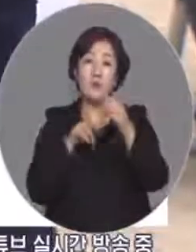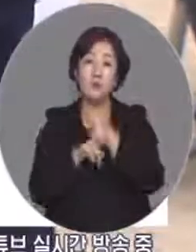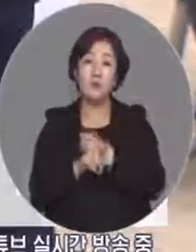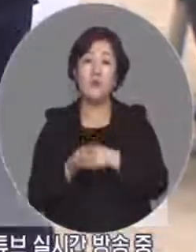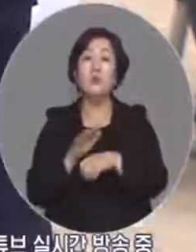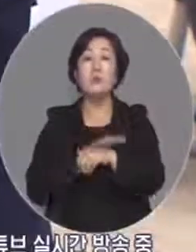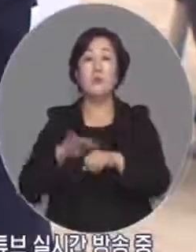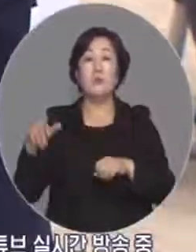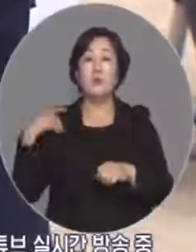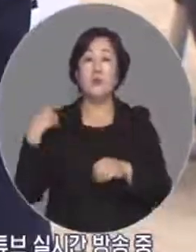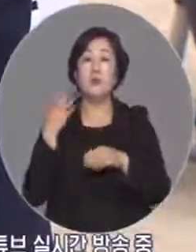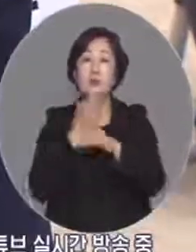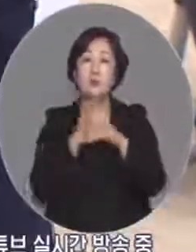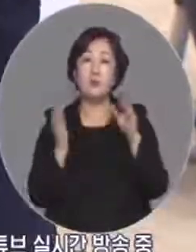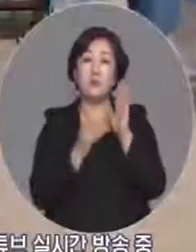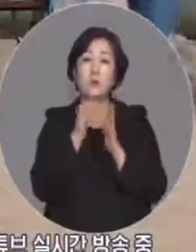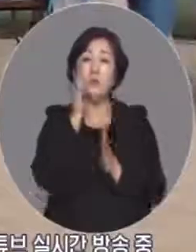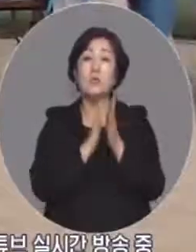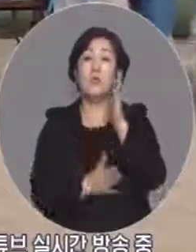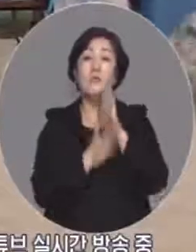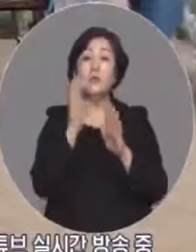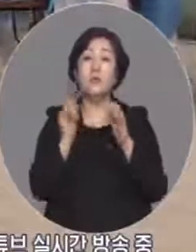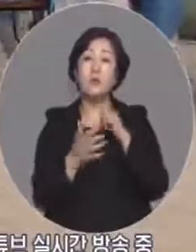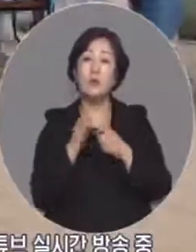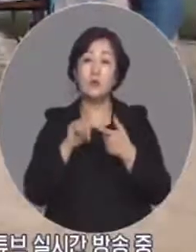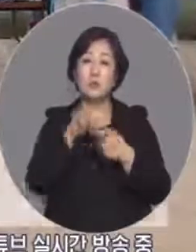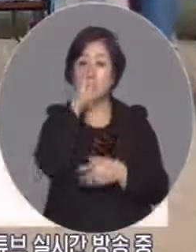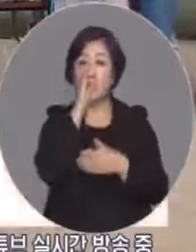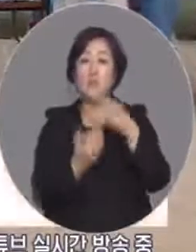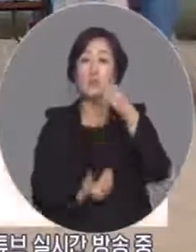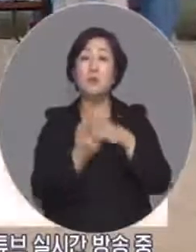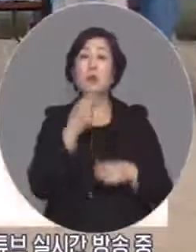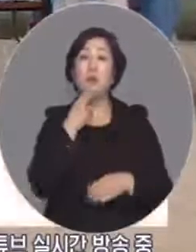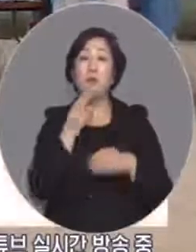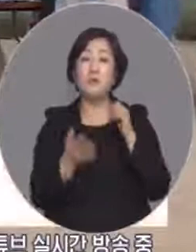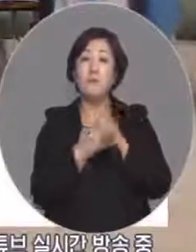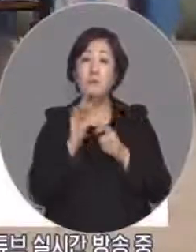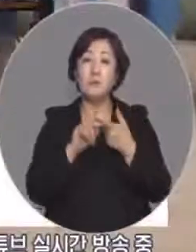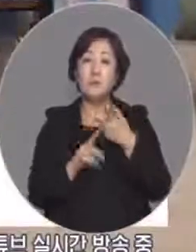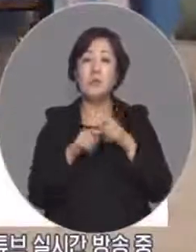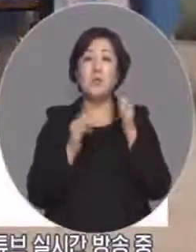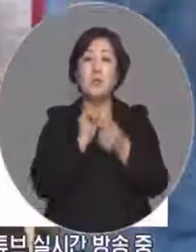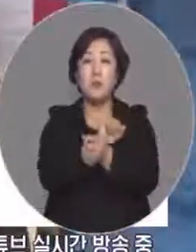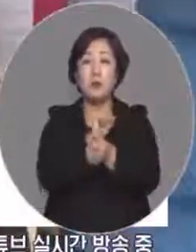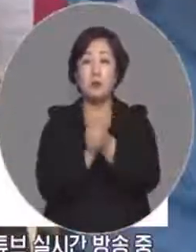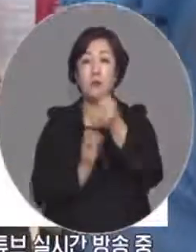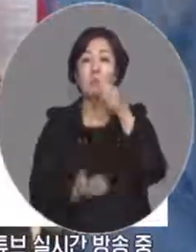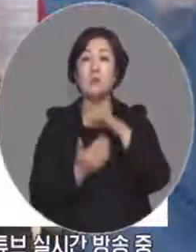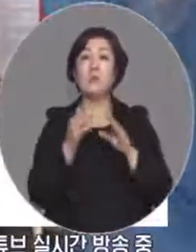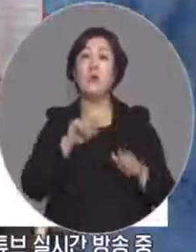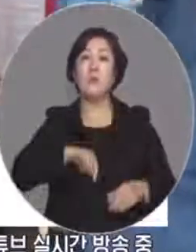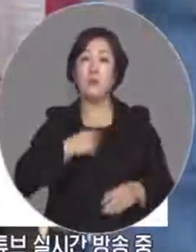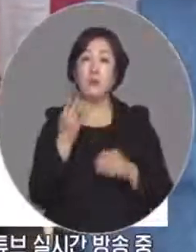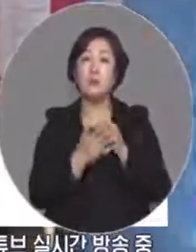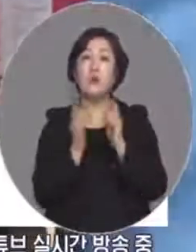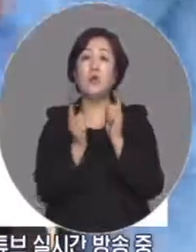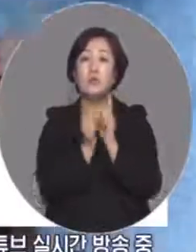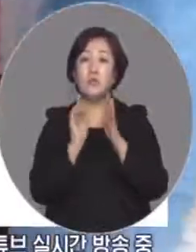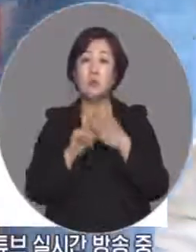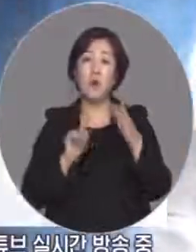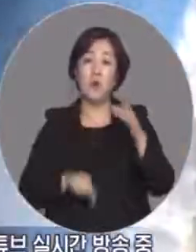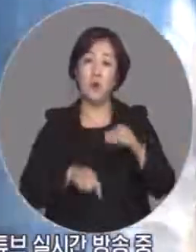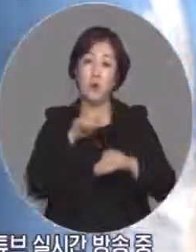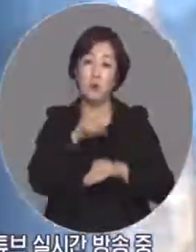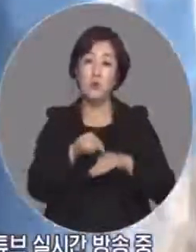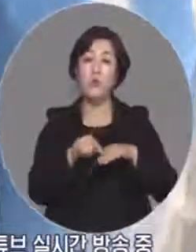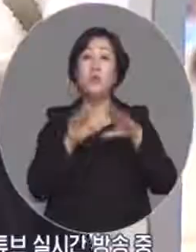오리무중입니다. 울산시는 무증상 감염자가 원인일 것으로 추정하며 각 개인 스스로의 철저한 방역과 외출